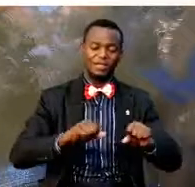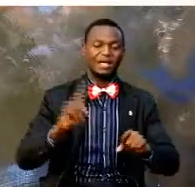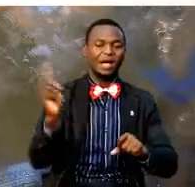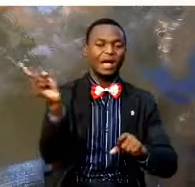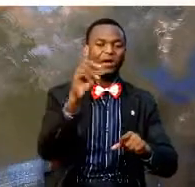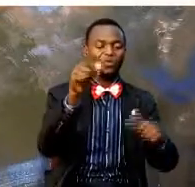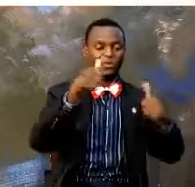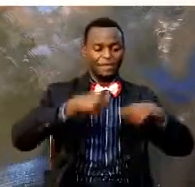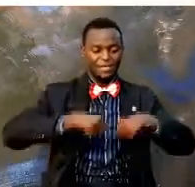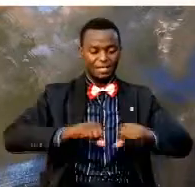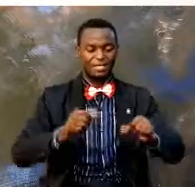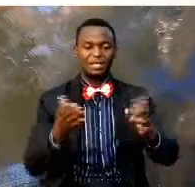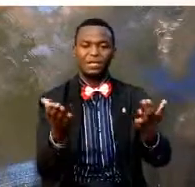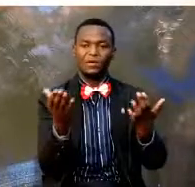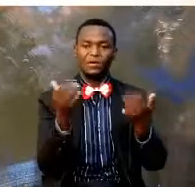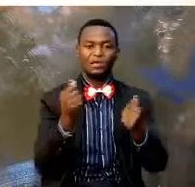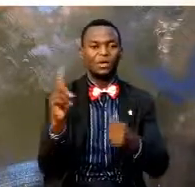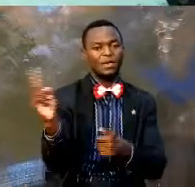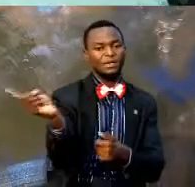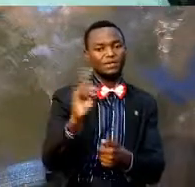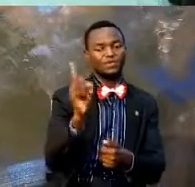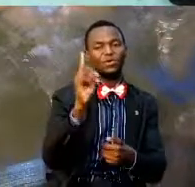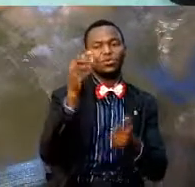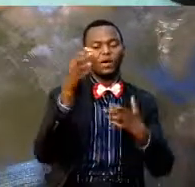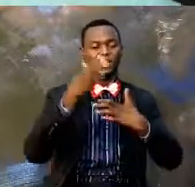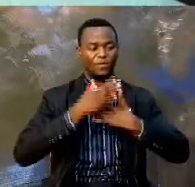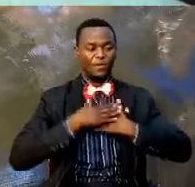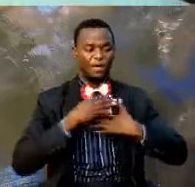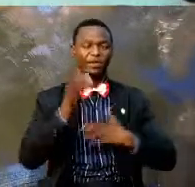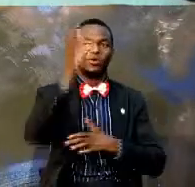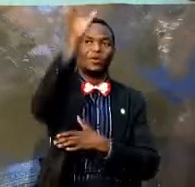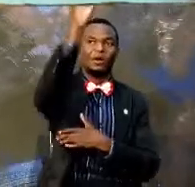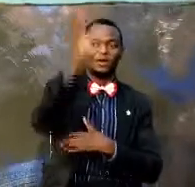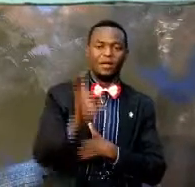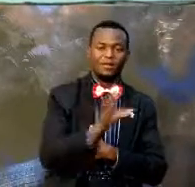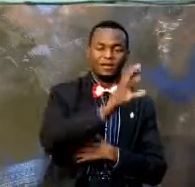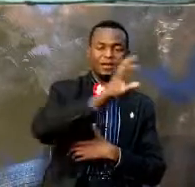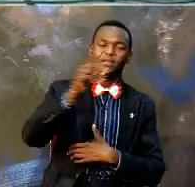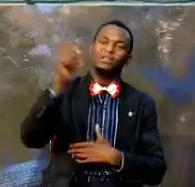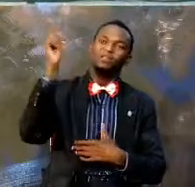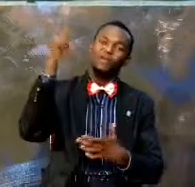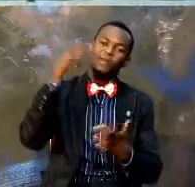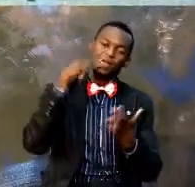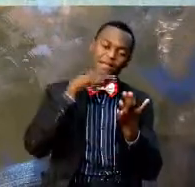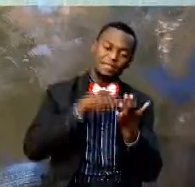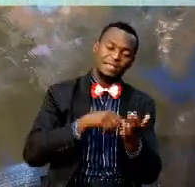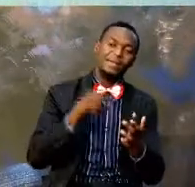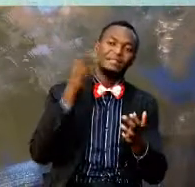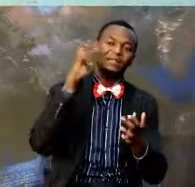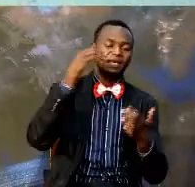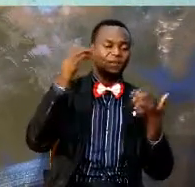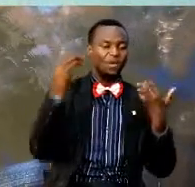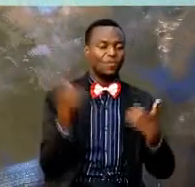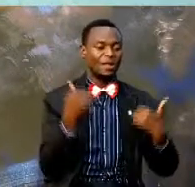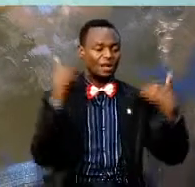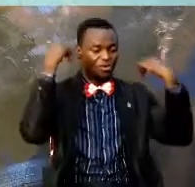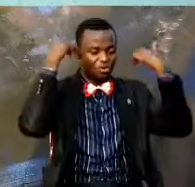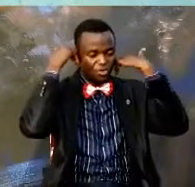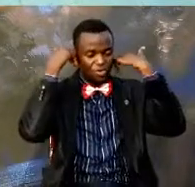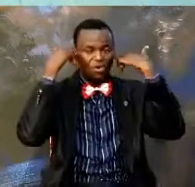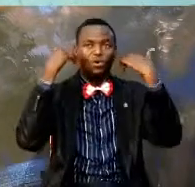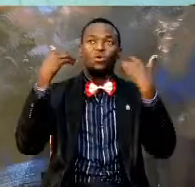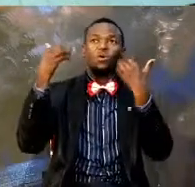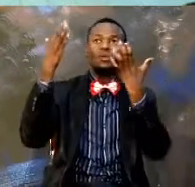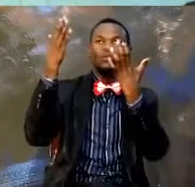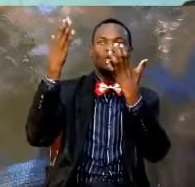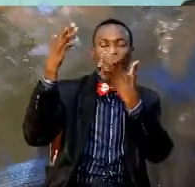bidii inayoletwa isipokuwa ya upendo wa Kalvari. Ndio maana nasema tazama mwana kondoo wa Mungu achukuae dhambi ya